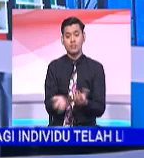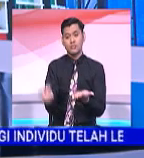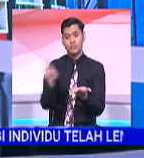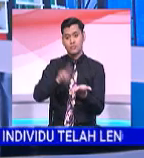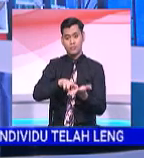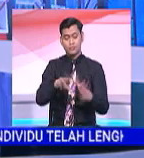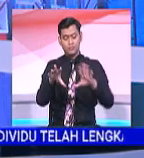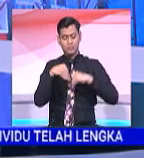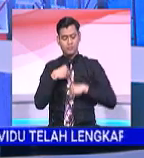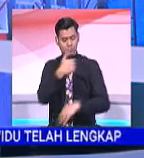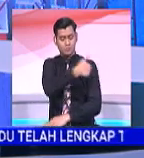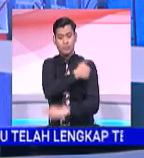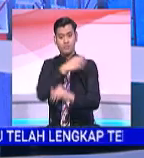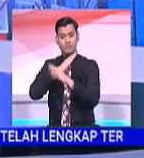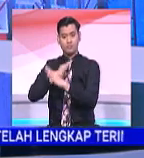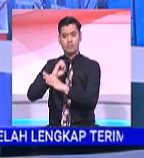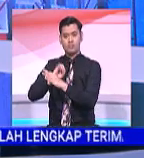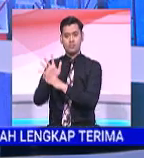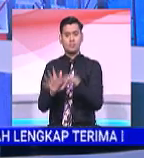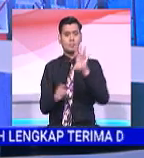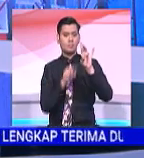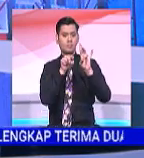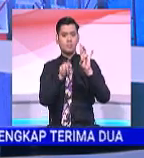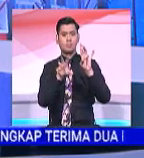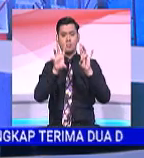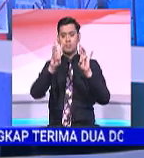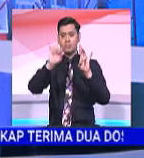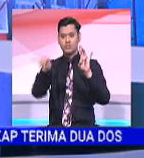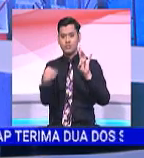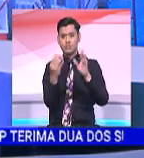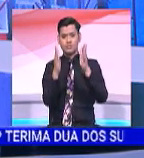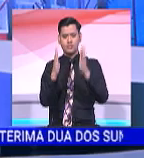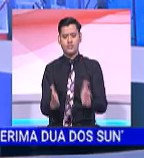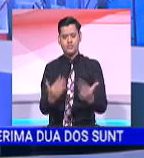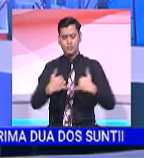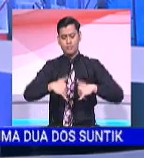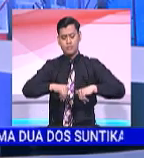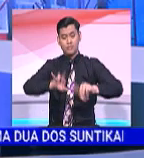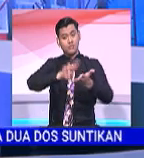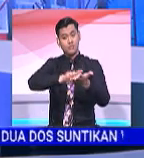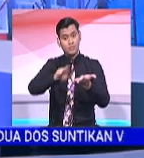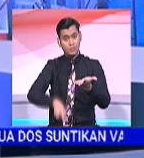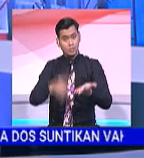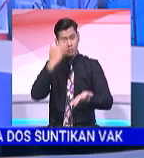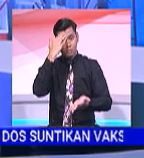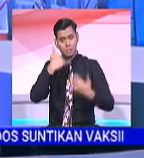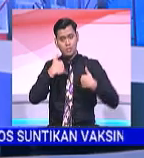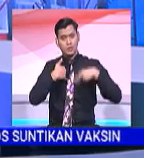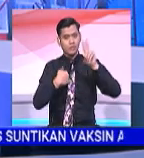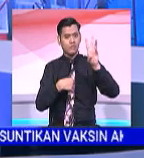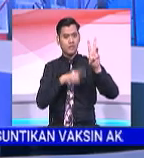AstraZeneca, sama juga tak ada yang katakan AstraZeneca tu menyebabkan apa